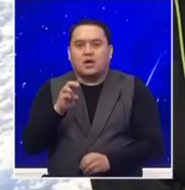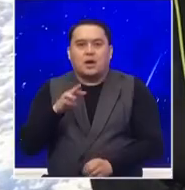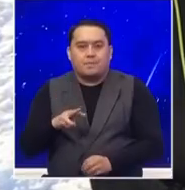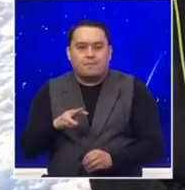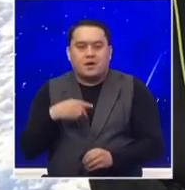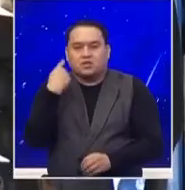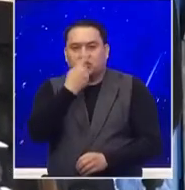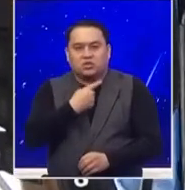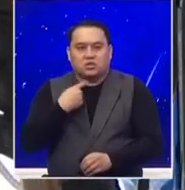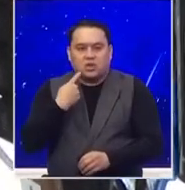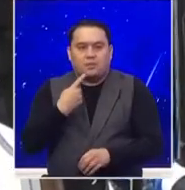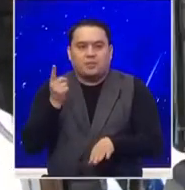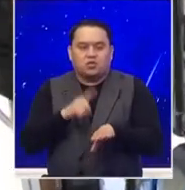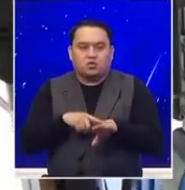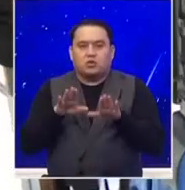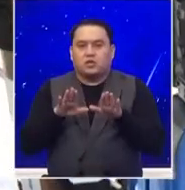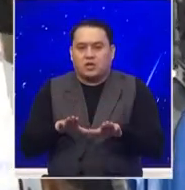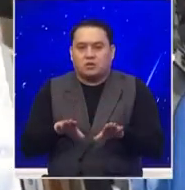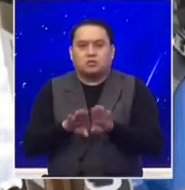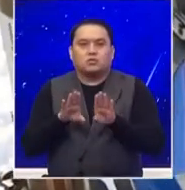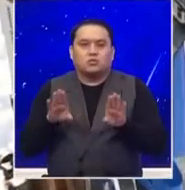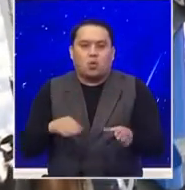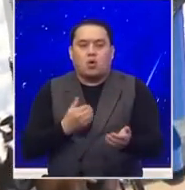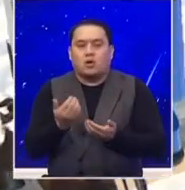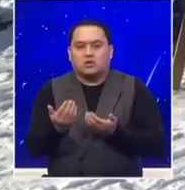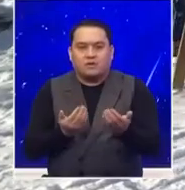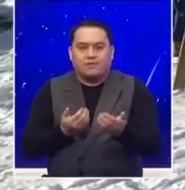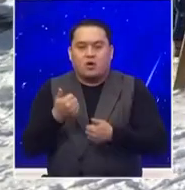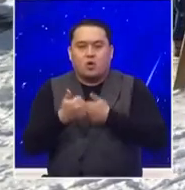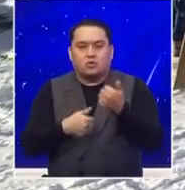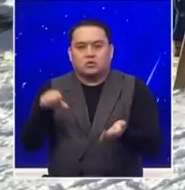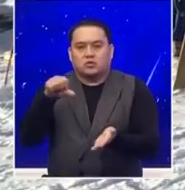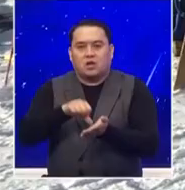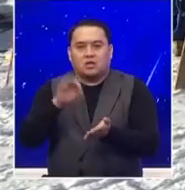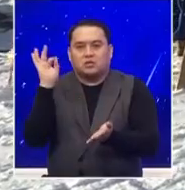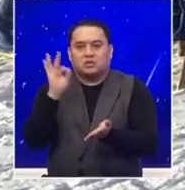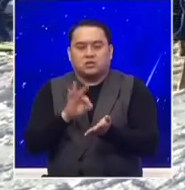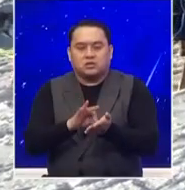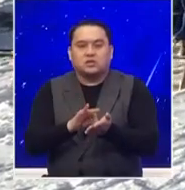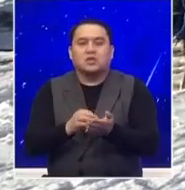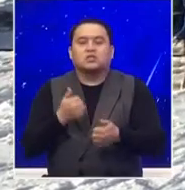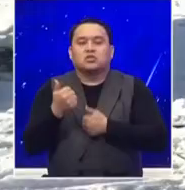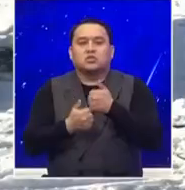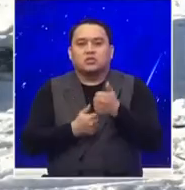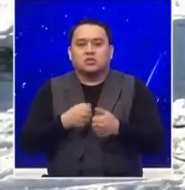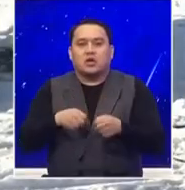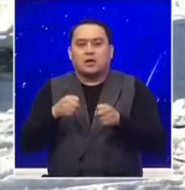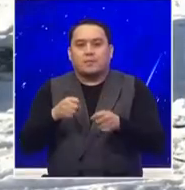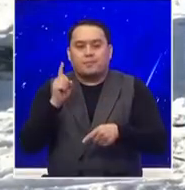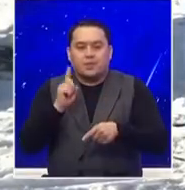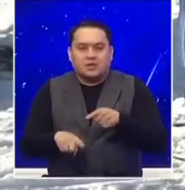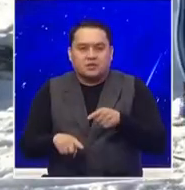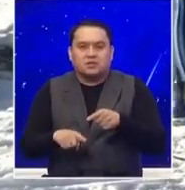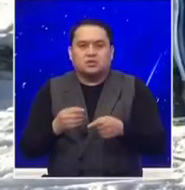созылған жекелесінде алдына жан салмады. Биылда осы қашықтықтарда топ жаруды көздеп отыр. Сонымен қатар спринт пен эстафетада бақ сынап